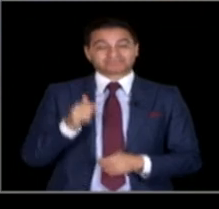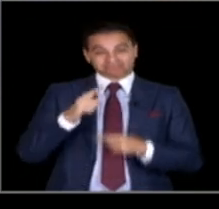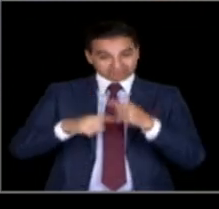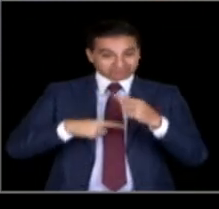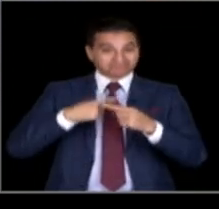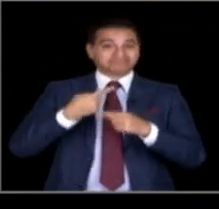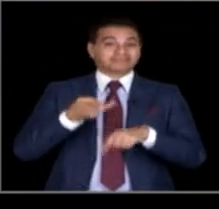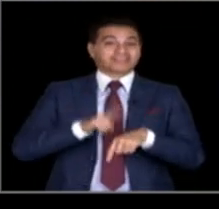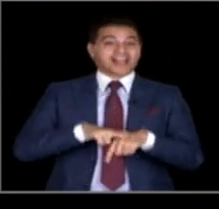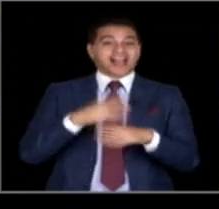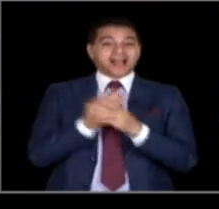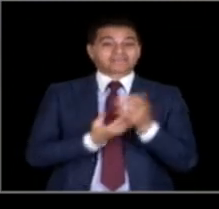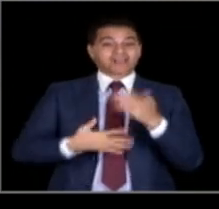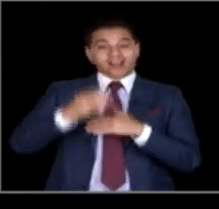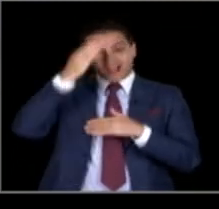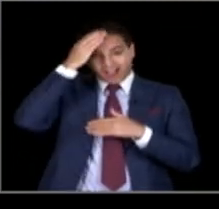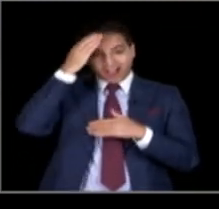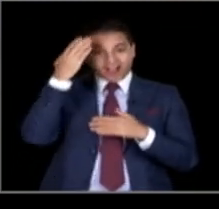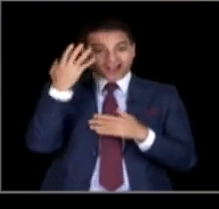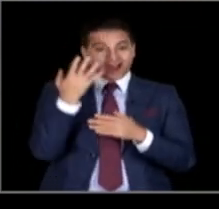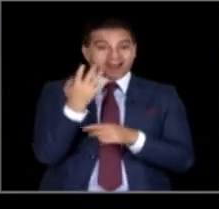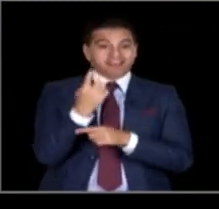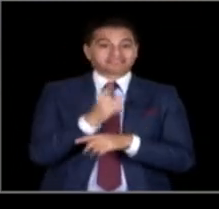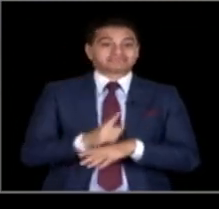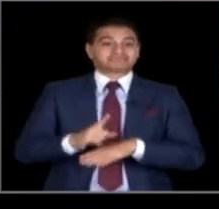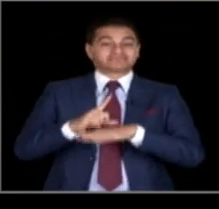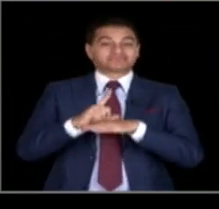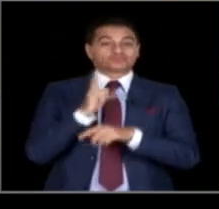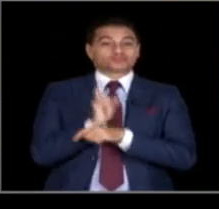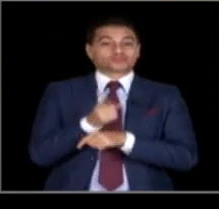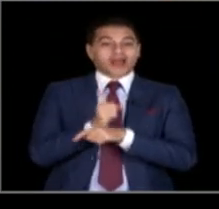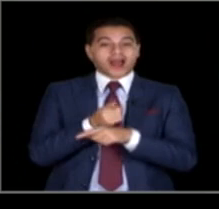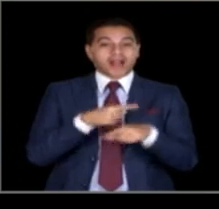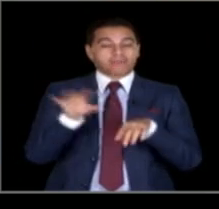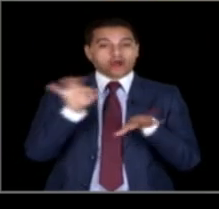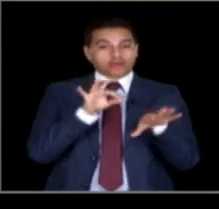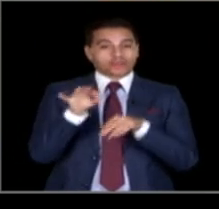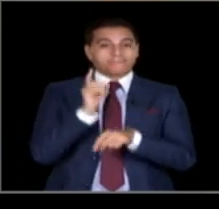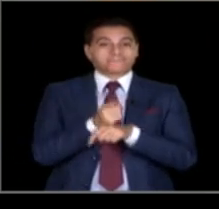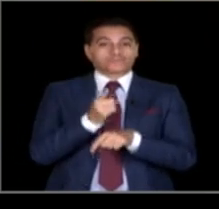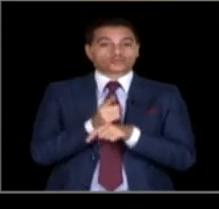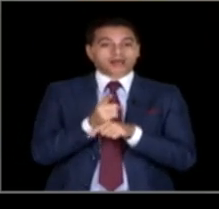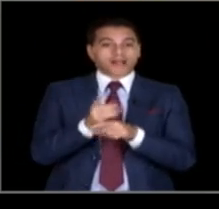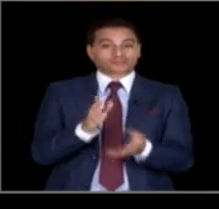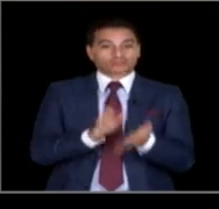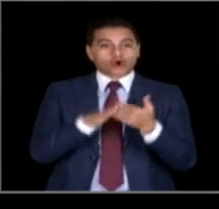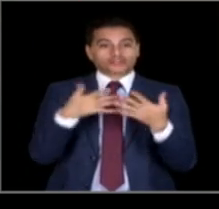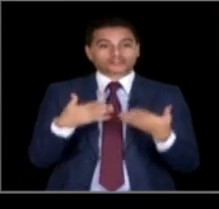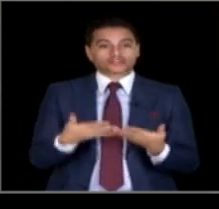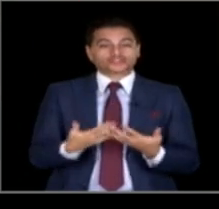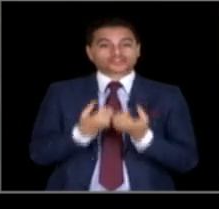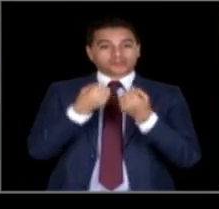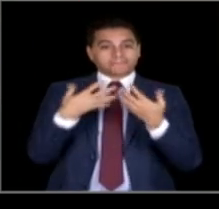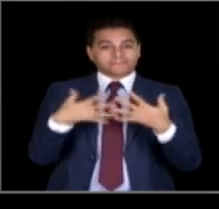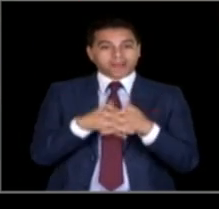وتكرارا لنجاح أبناء العباقرة في قيادة الفرق المشاركة، بيتم اختيار مدير فني لكل فريق